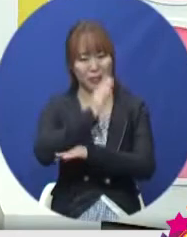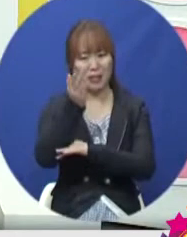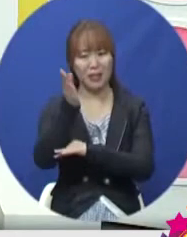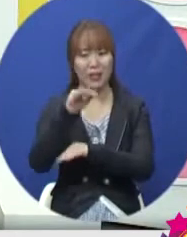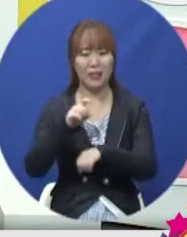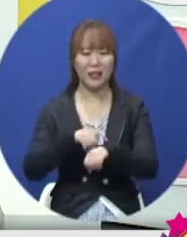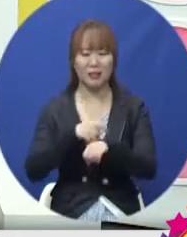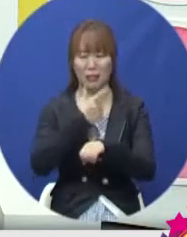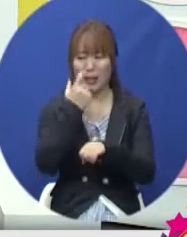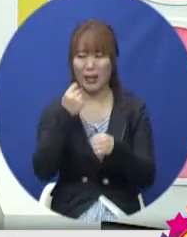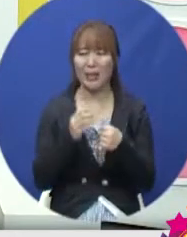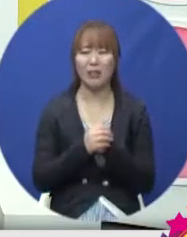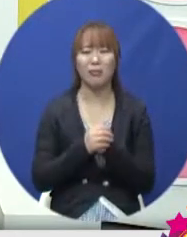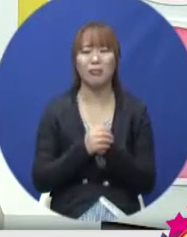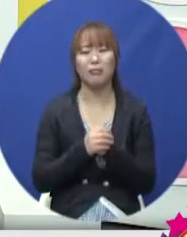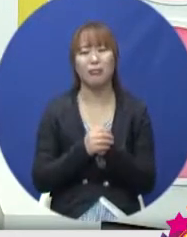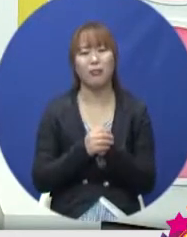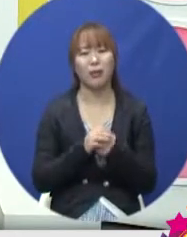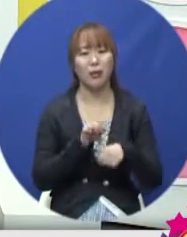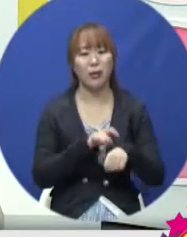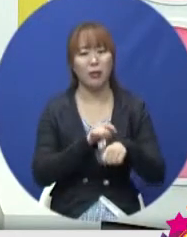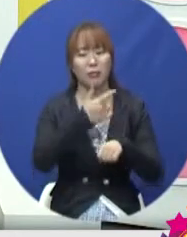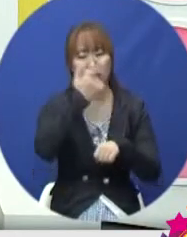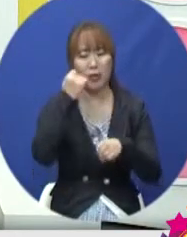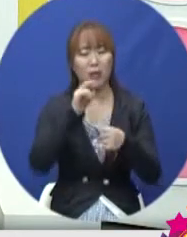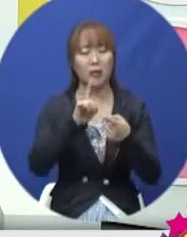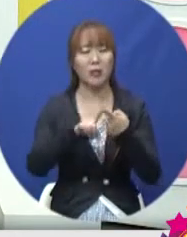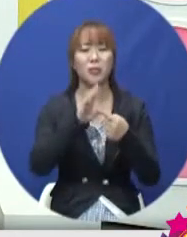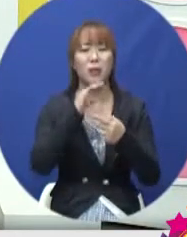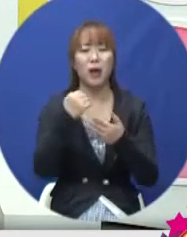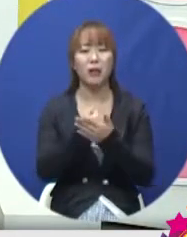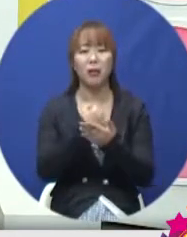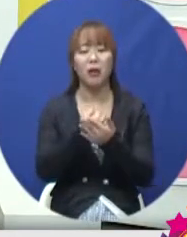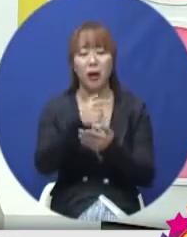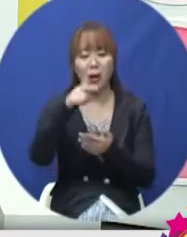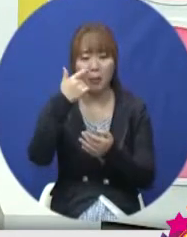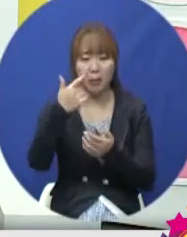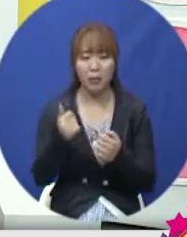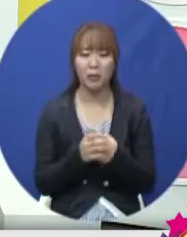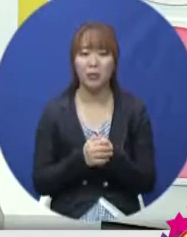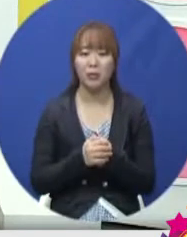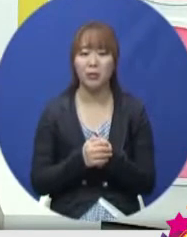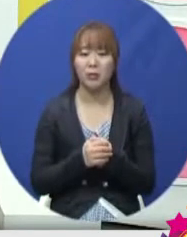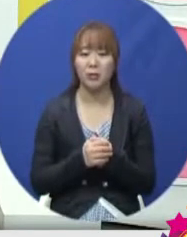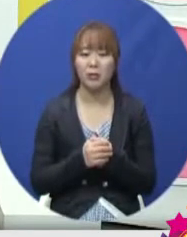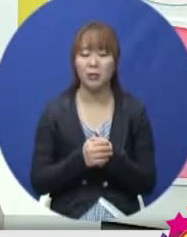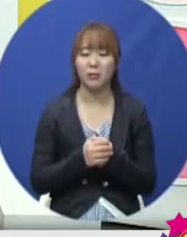하시는데 시간이 일단 많지 않은 게 너무 안타깝고 근데 그렇습니다.